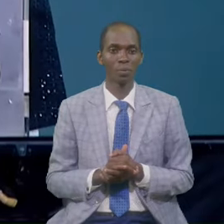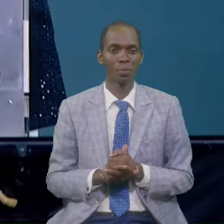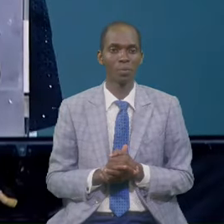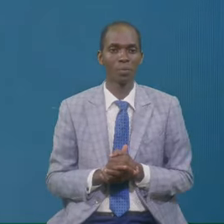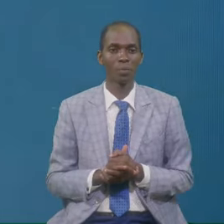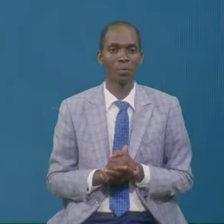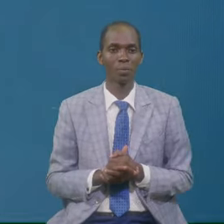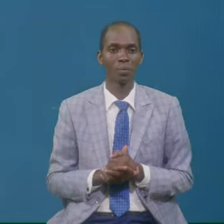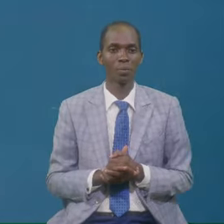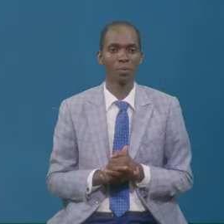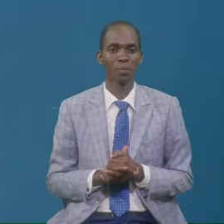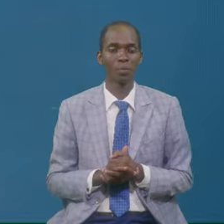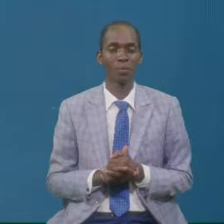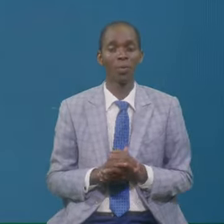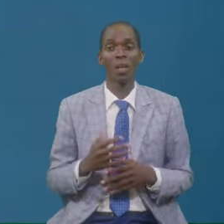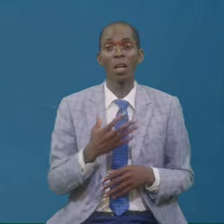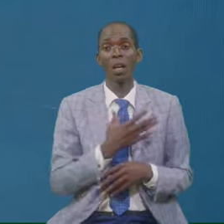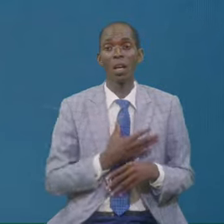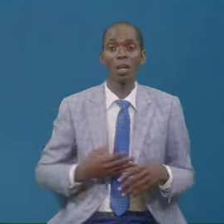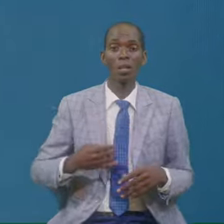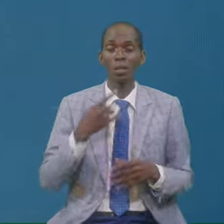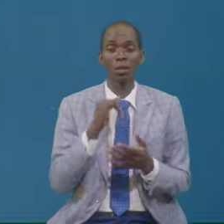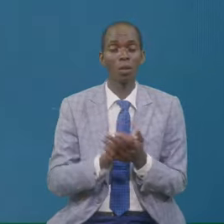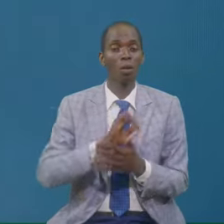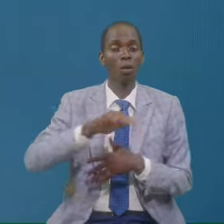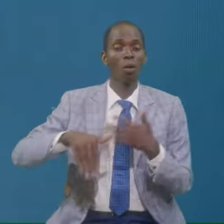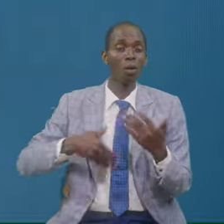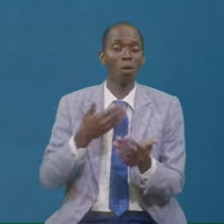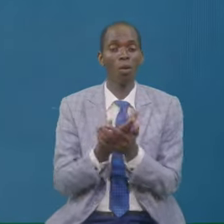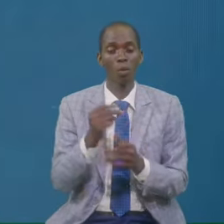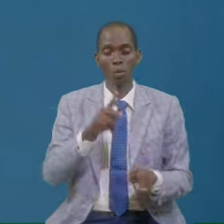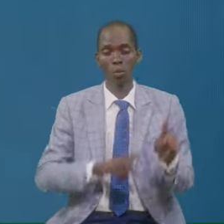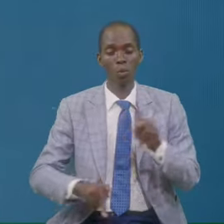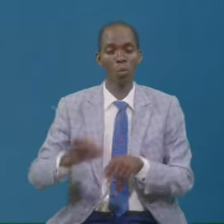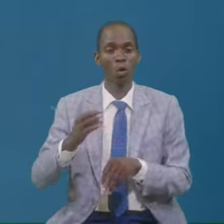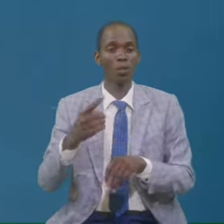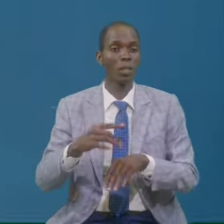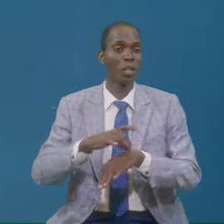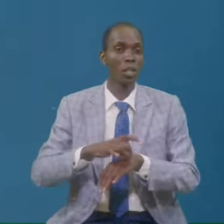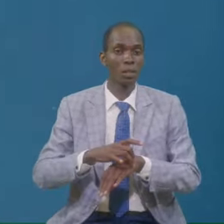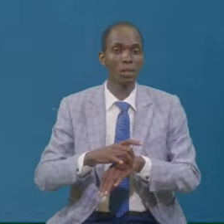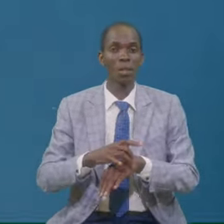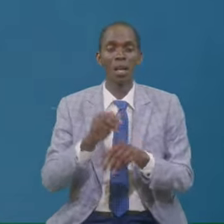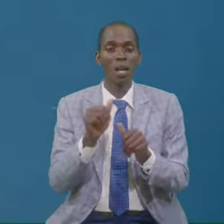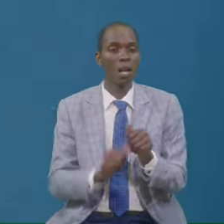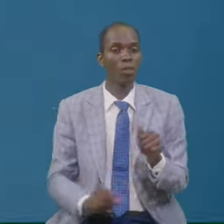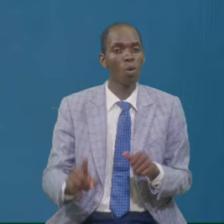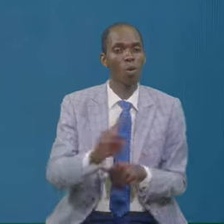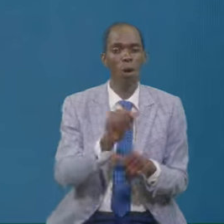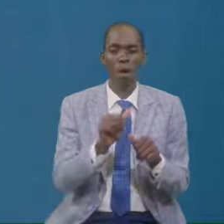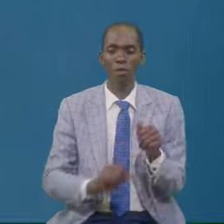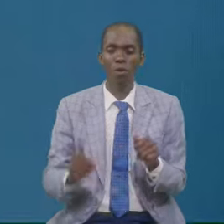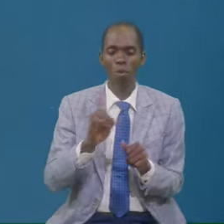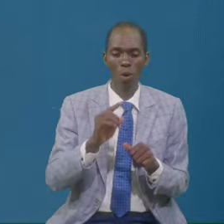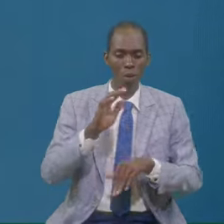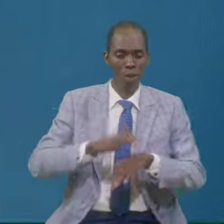వైపు చూడడం. And he says, all the ends of the earth. ఆయన అంటున్నాడు భూదిగంత నివాసులారా. Everyone, everywhere on the face of the earth.